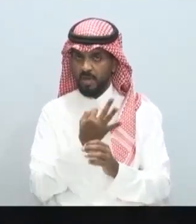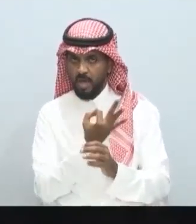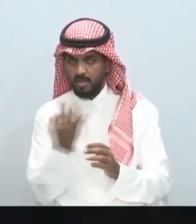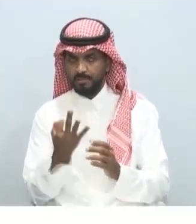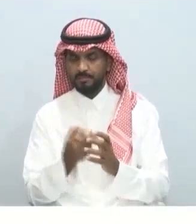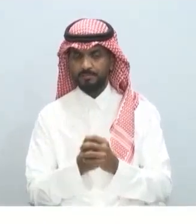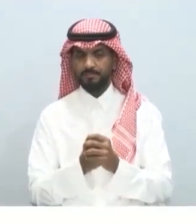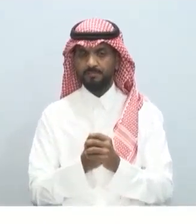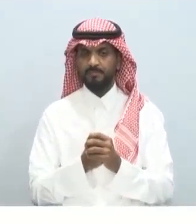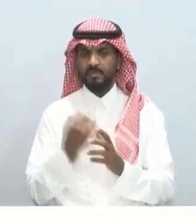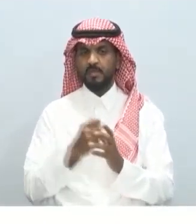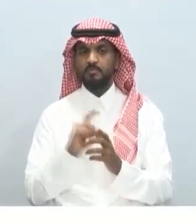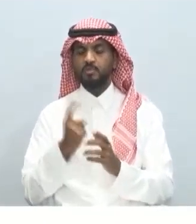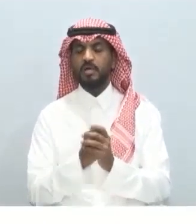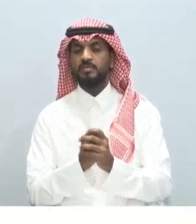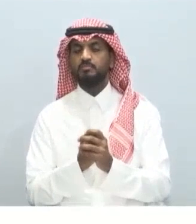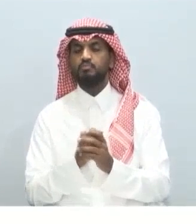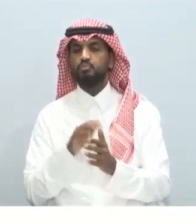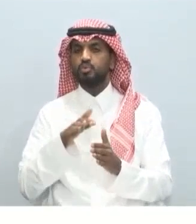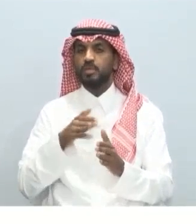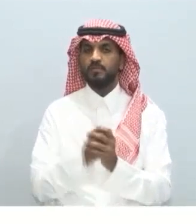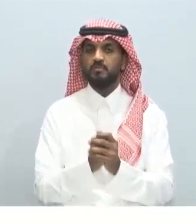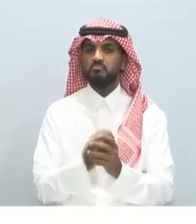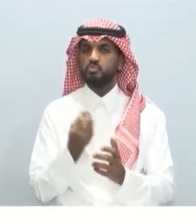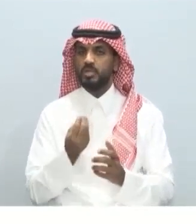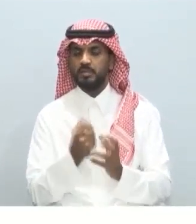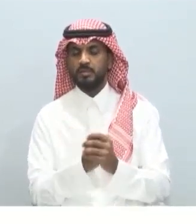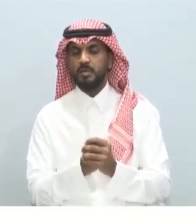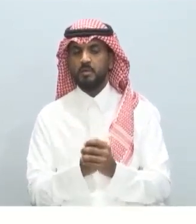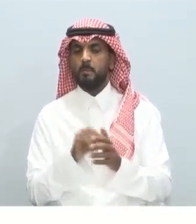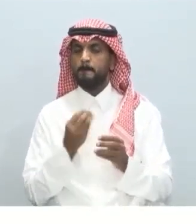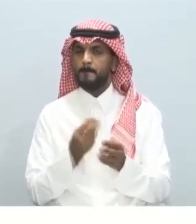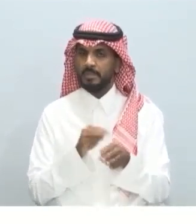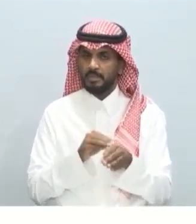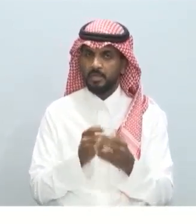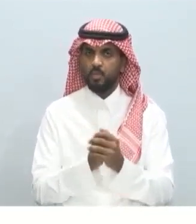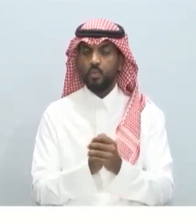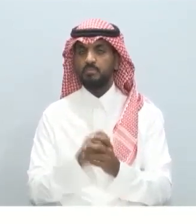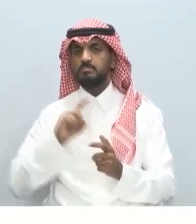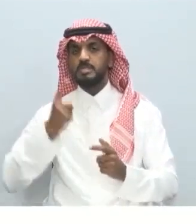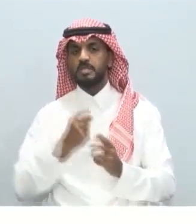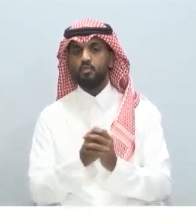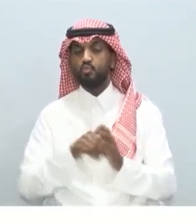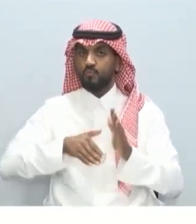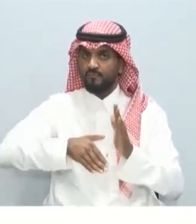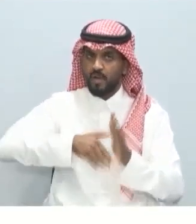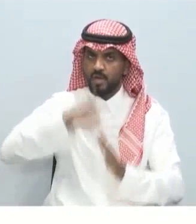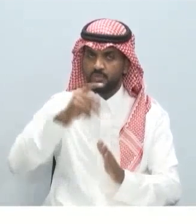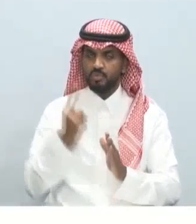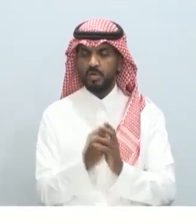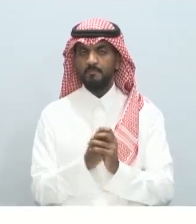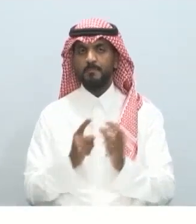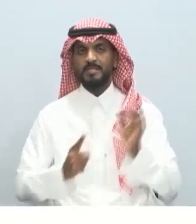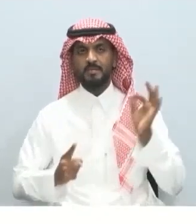كذلك ان تقرا بسرعات مختلفه متانيه بطيئه سريعه فائقه السرعه بحسب